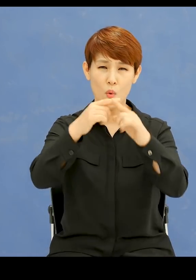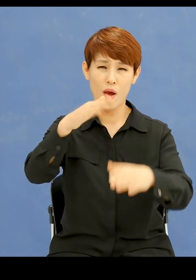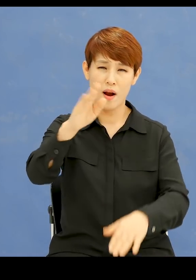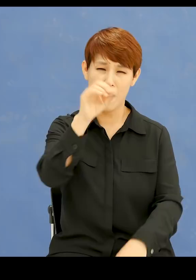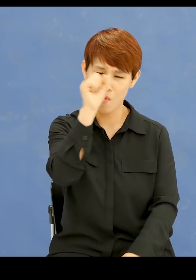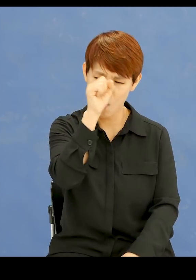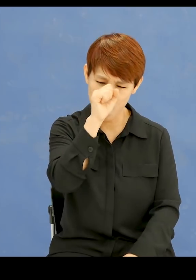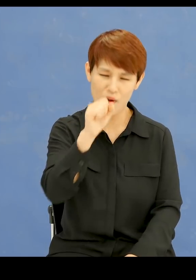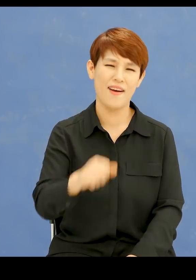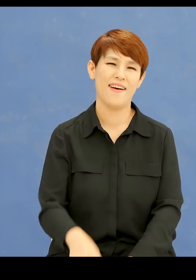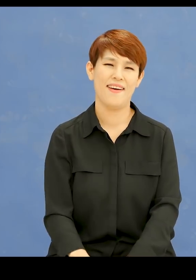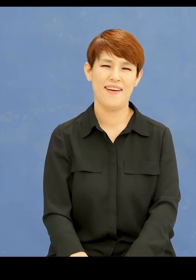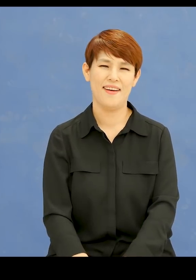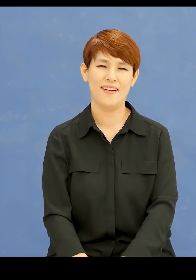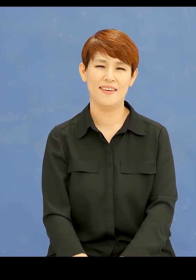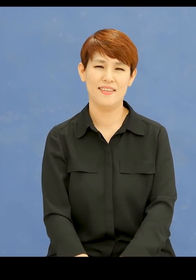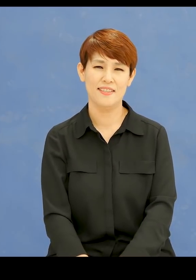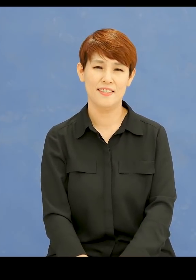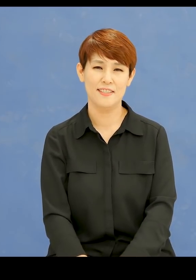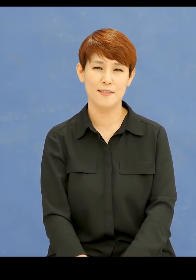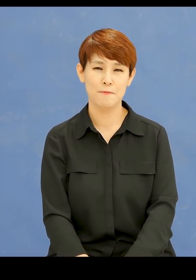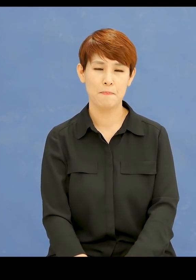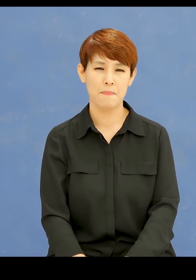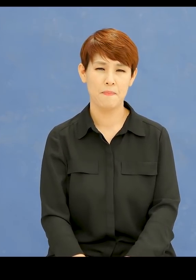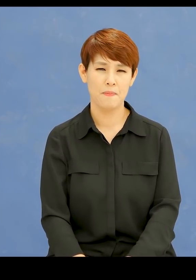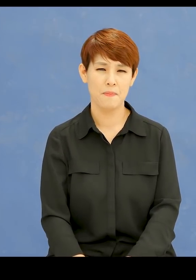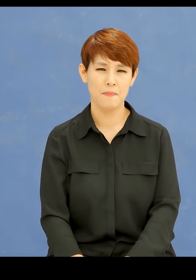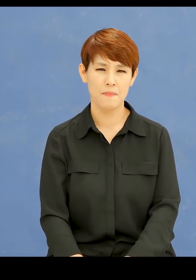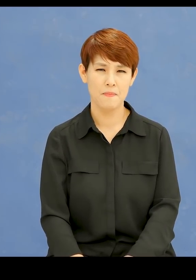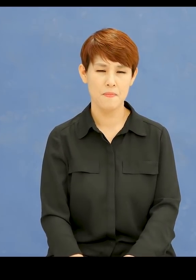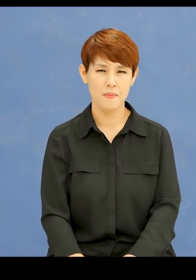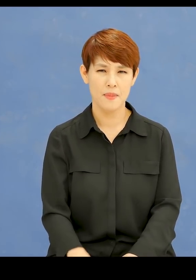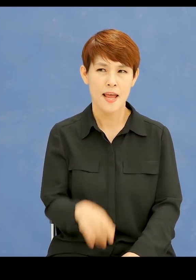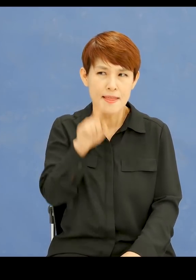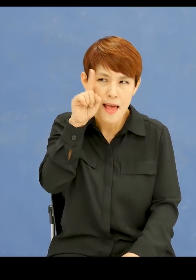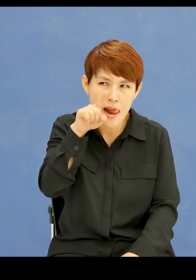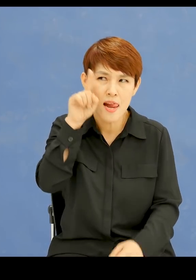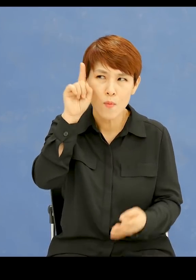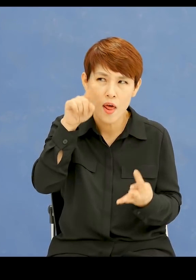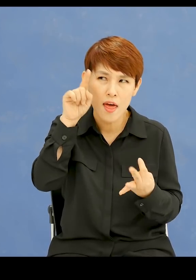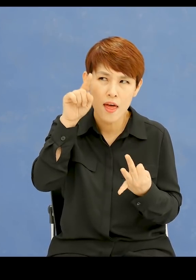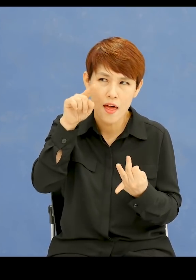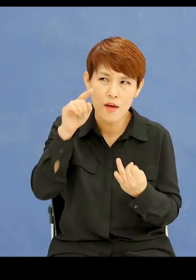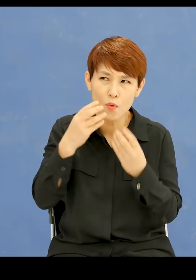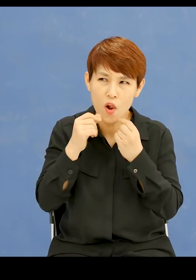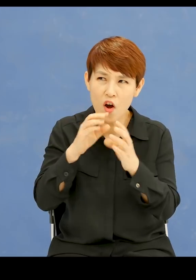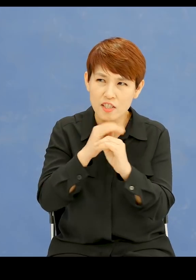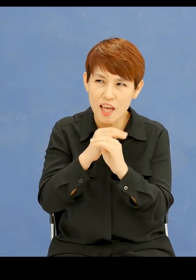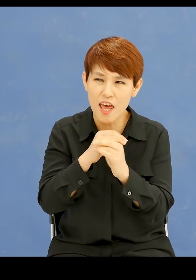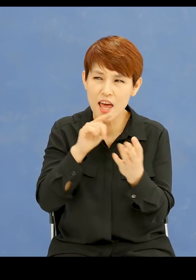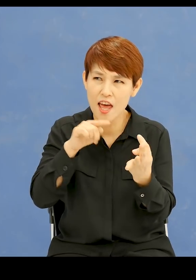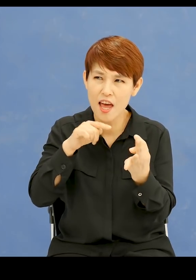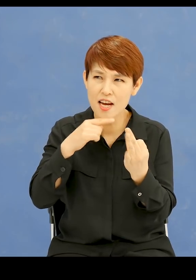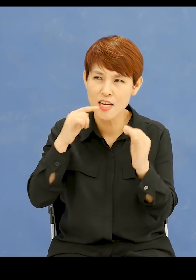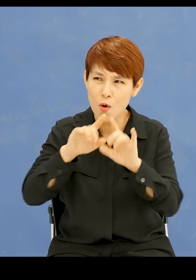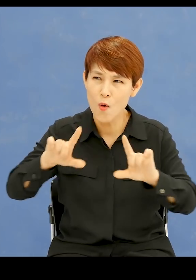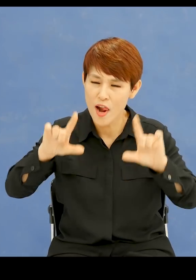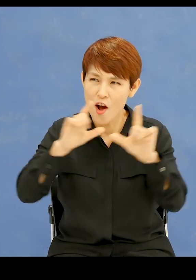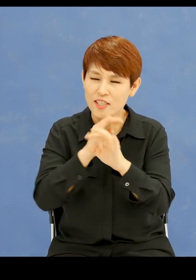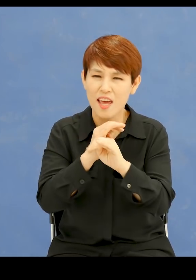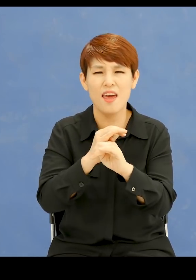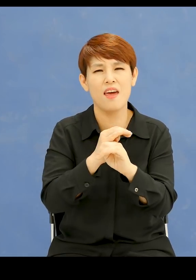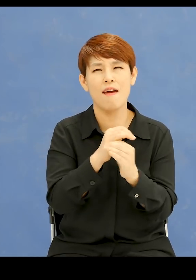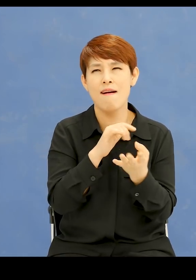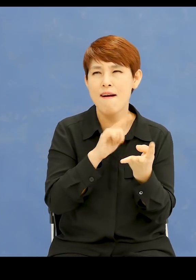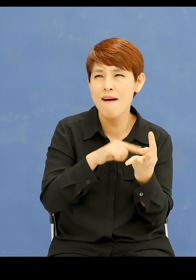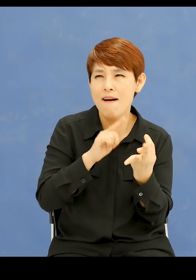너무 좋으니까. 그 정도예요? 막 정말 하루하루 계산할 정도예요. 토요일 언제 오지? 토요일 언제 오지?